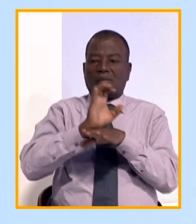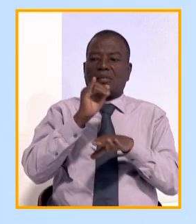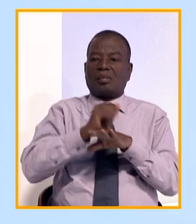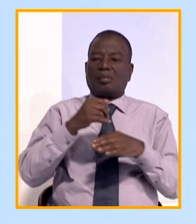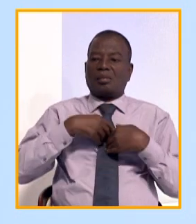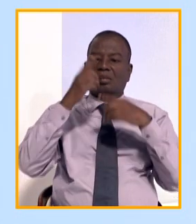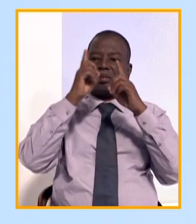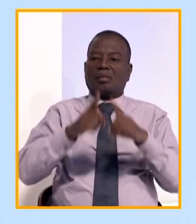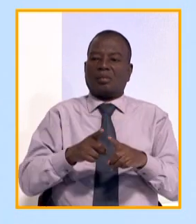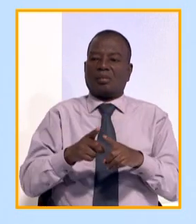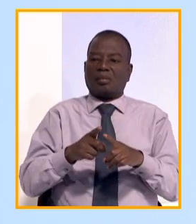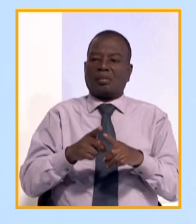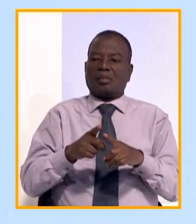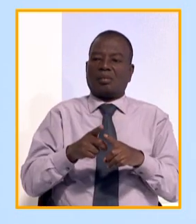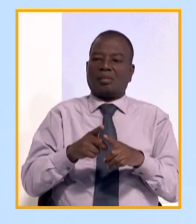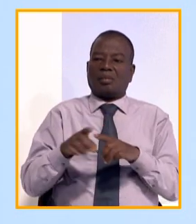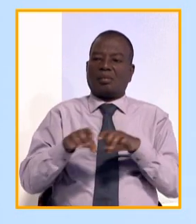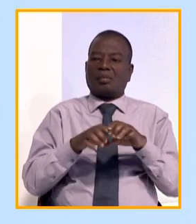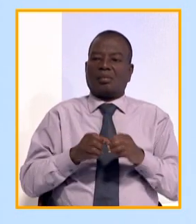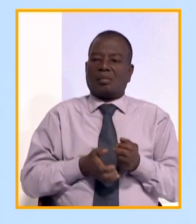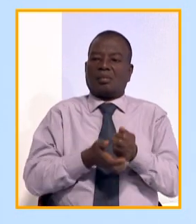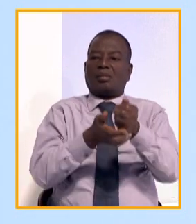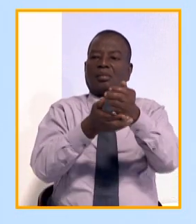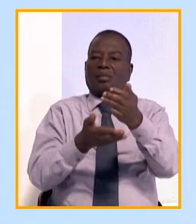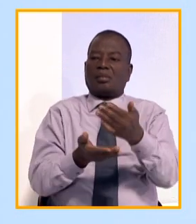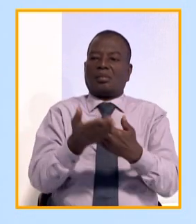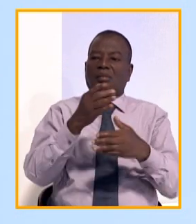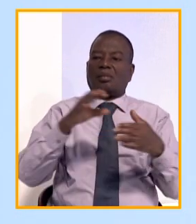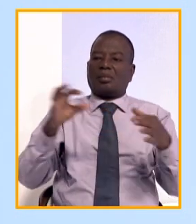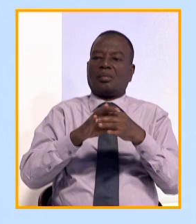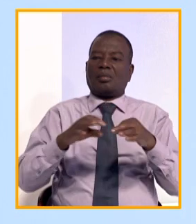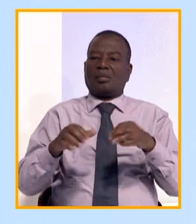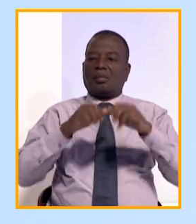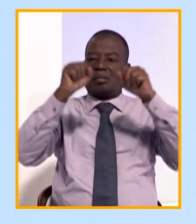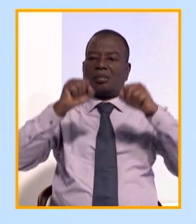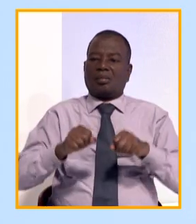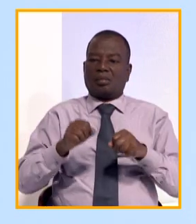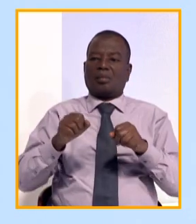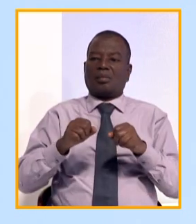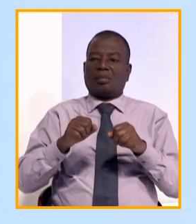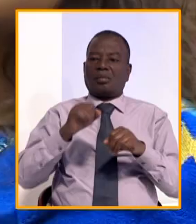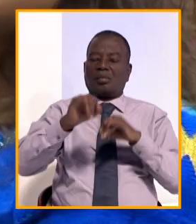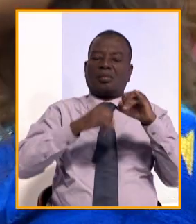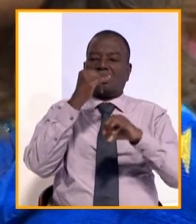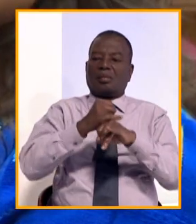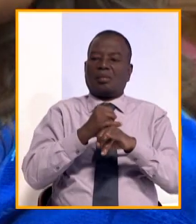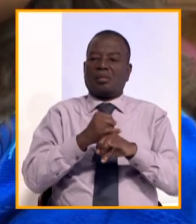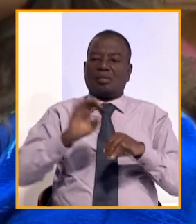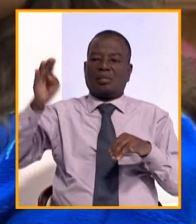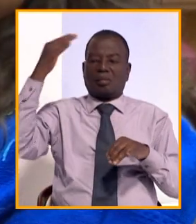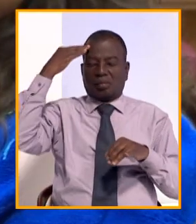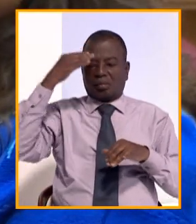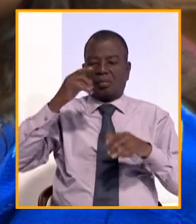d'Ivoire a décidé de se faire accompagner par des partenaires stratégiques de renommée internationale. Le